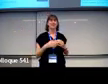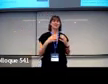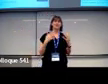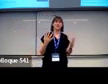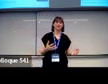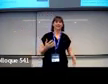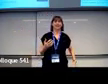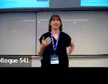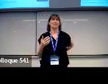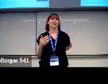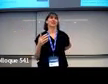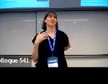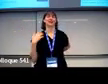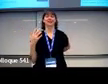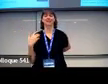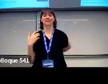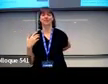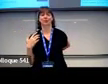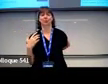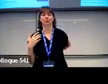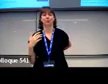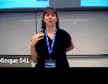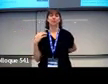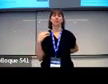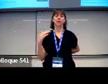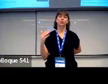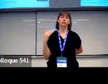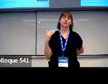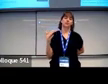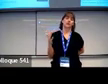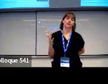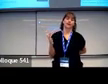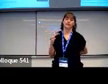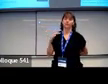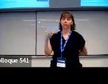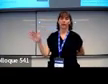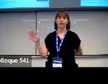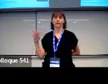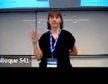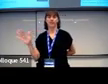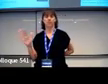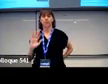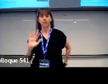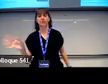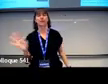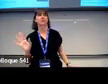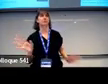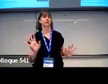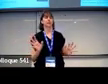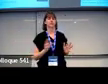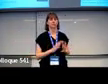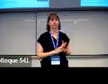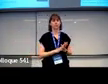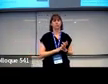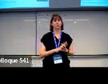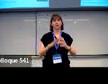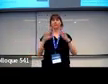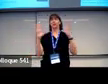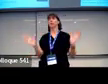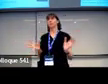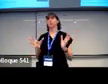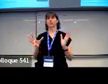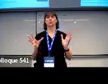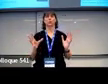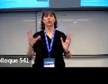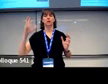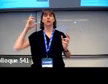000 mots, 234 références, 137 figures, 22 activités interactives nouvelles qui n'existaient pas, puis 16 nouvelles capsules vidéo.